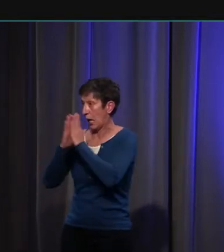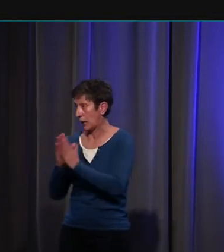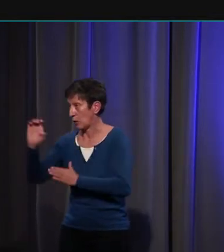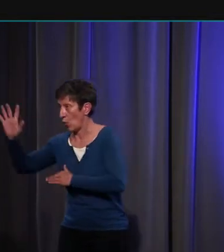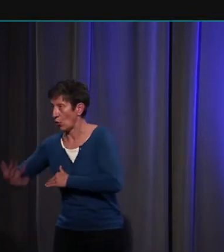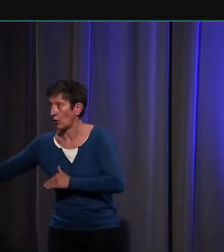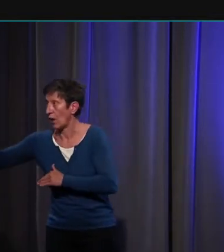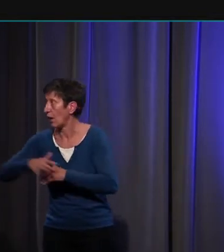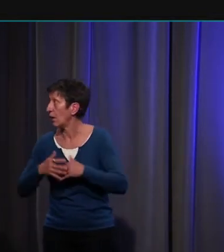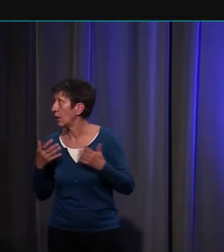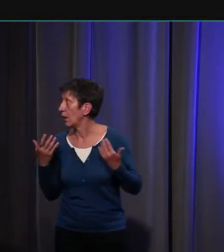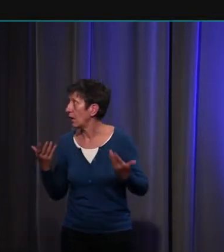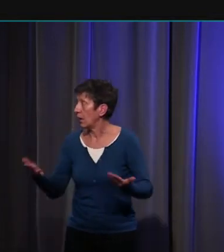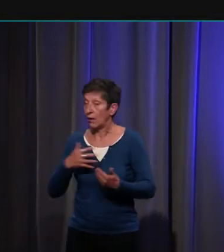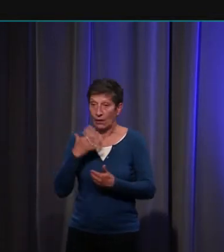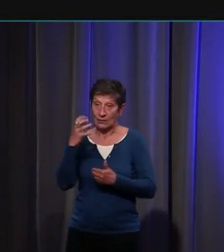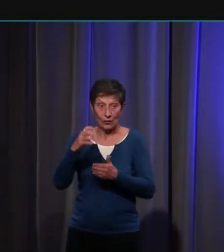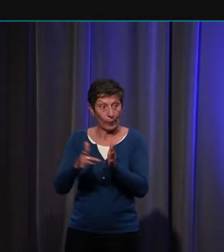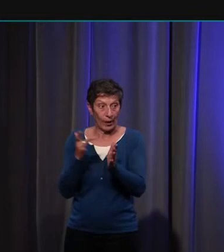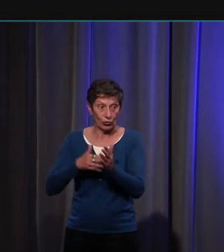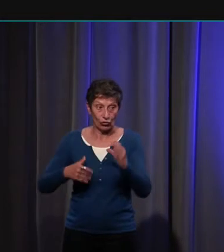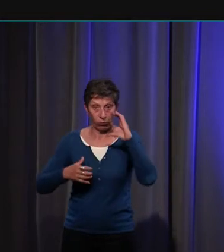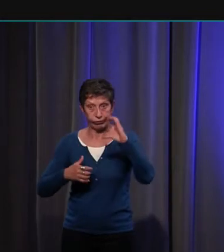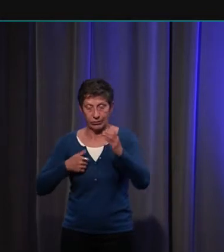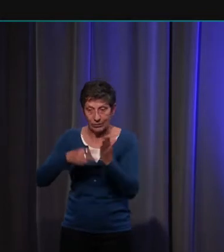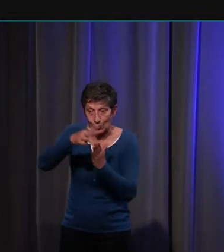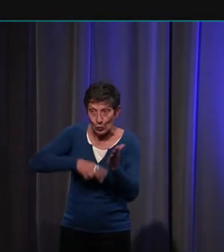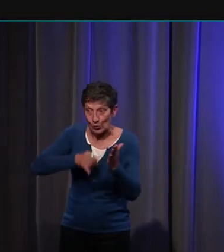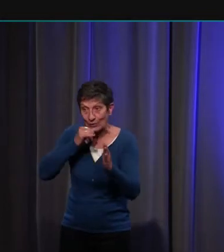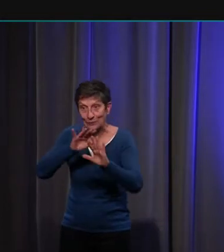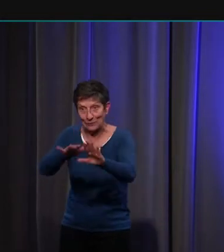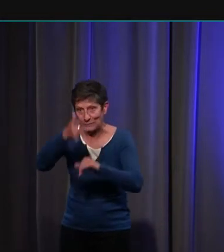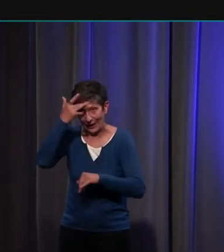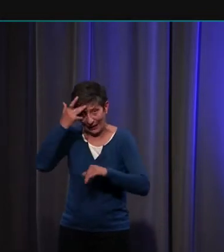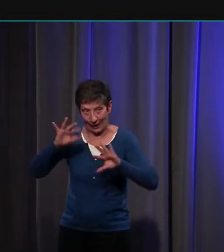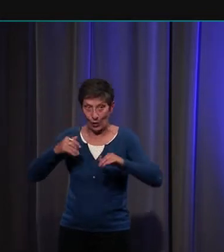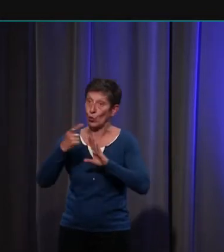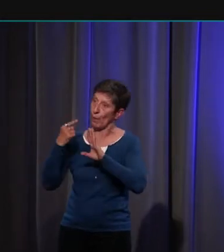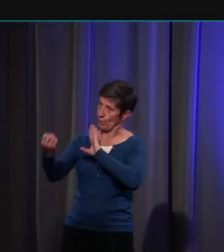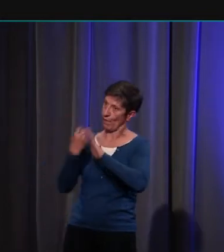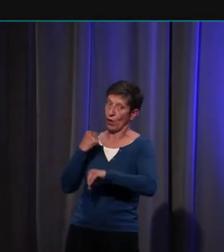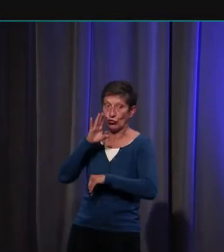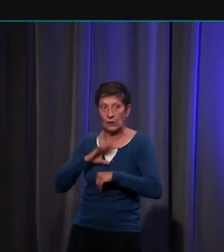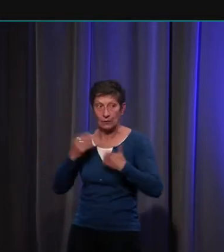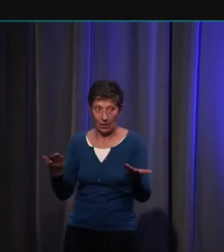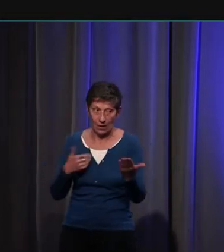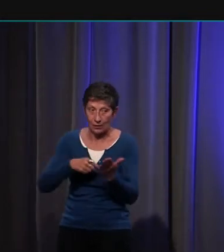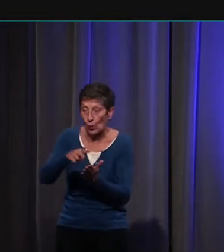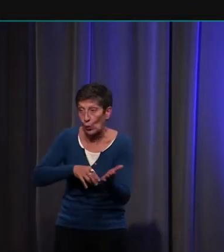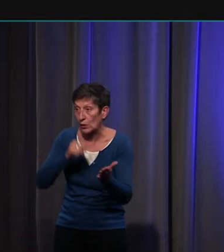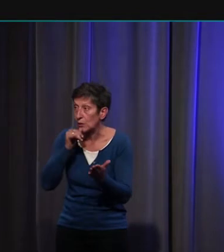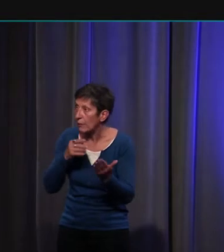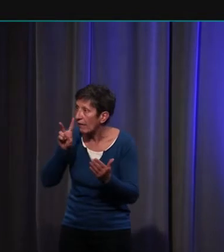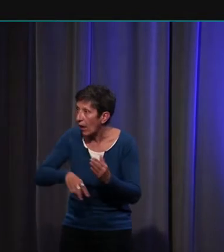ça fait cinq cents pages il faut que je trouve le temps de le lire peut-être cet été le l'envoyait très gentiment de bon c'est des rapports qui sont